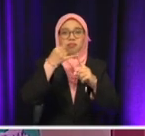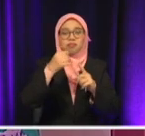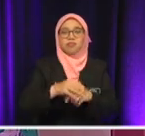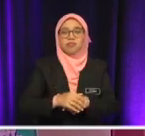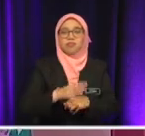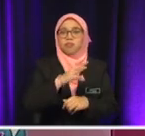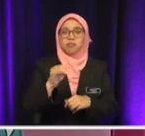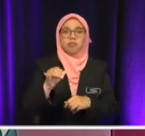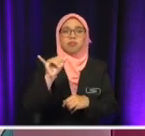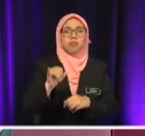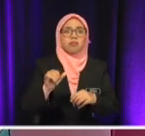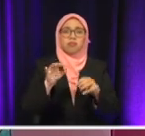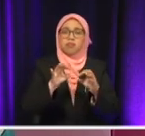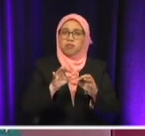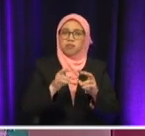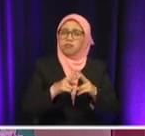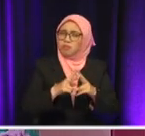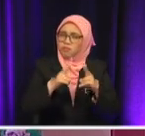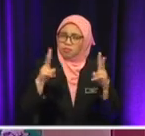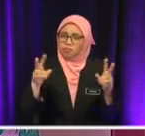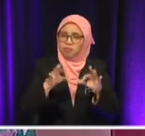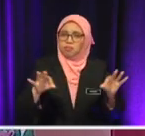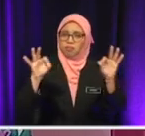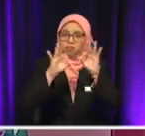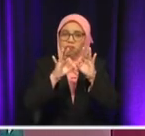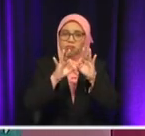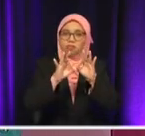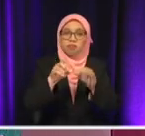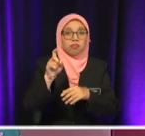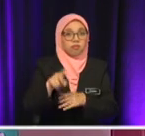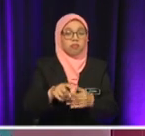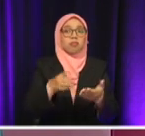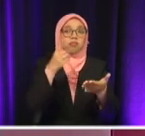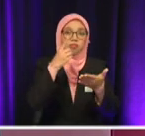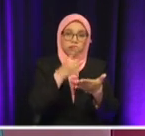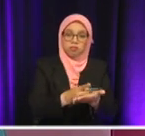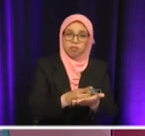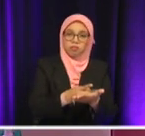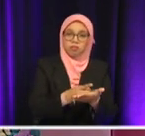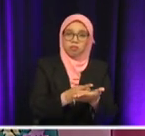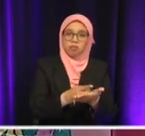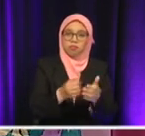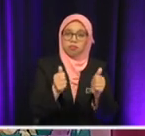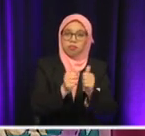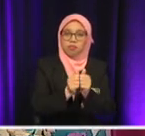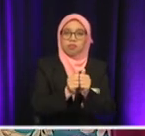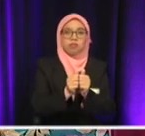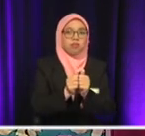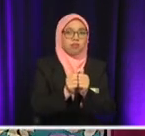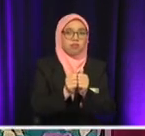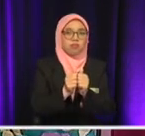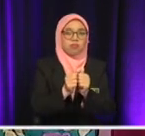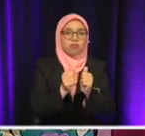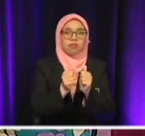penting, pastikan taskah Syafiqah tu berdaftar dengan pihak berwajib. Contohnya yang paling penting dengan Jabatan